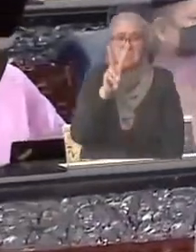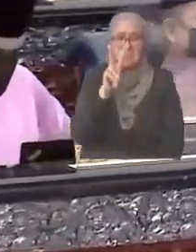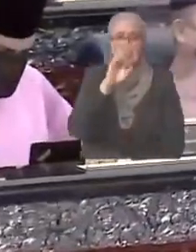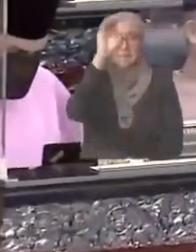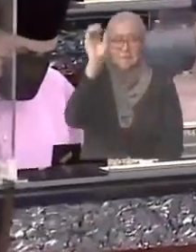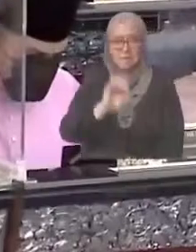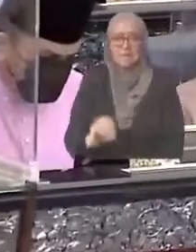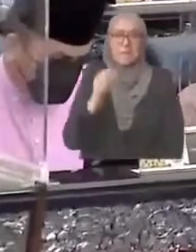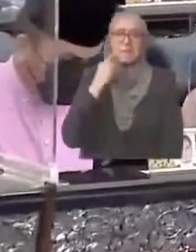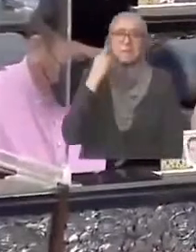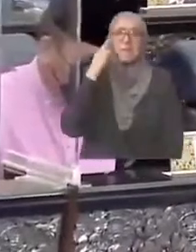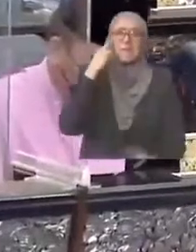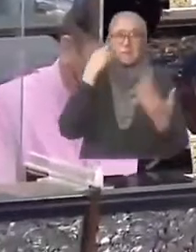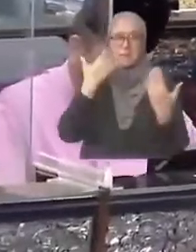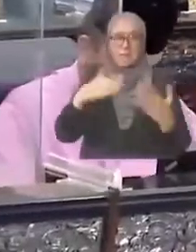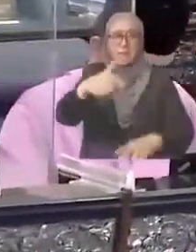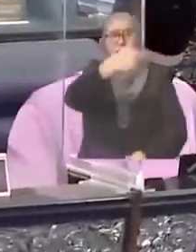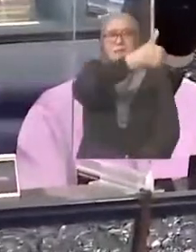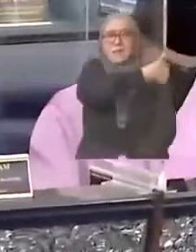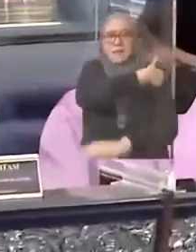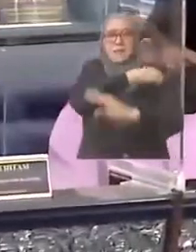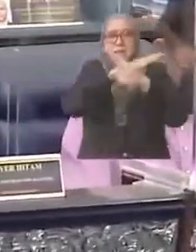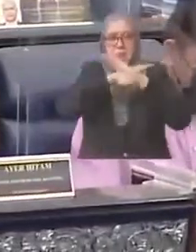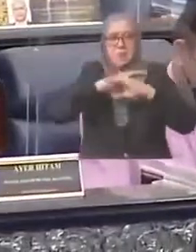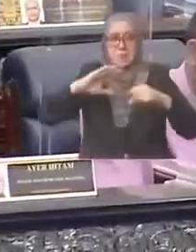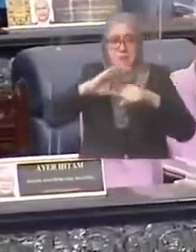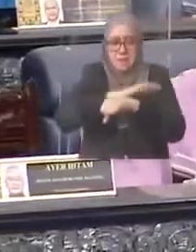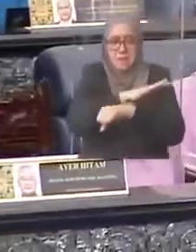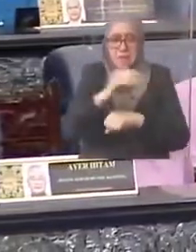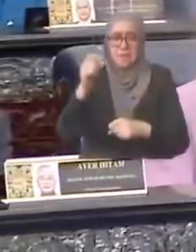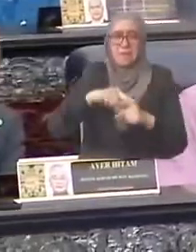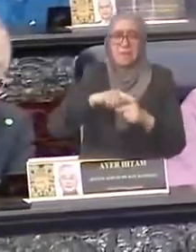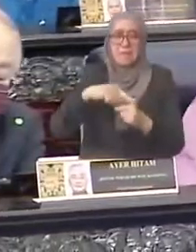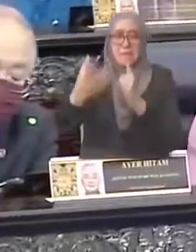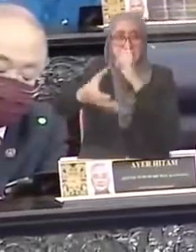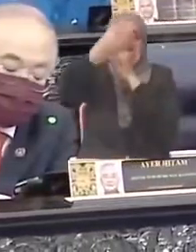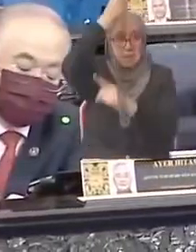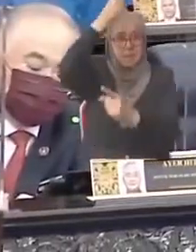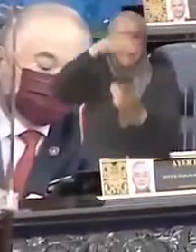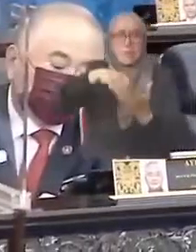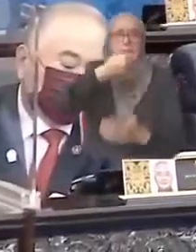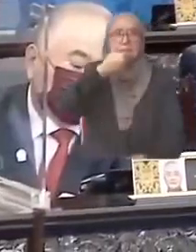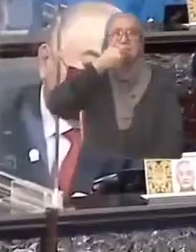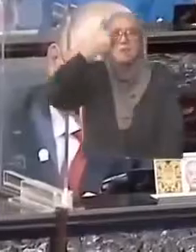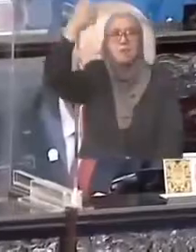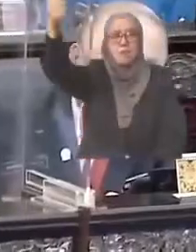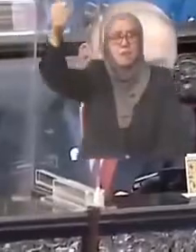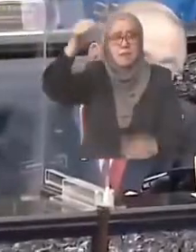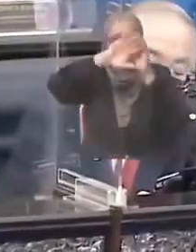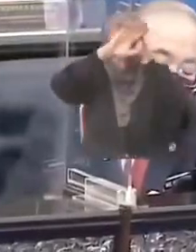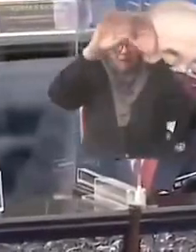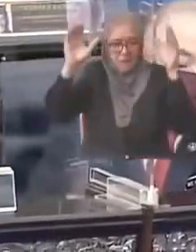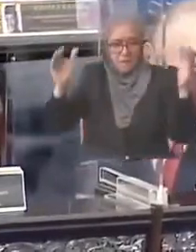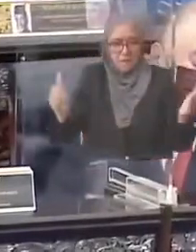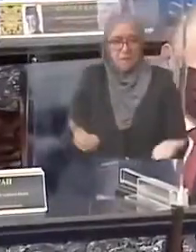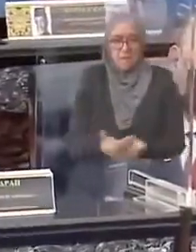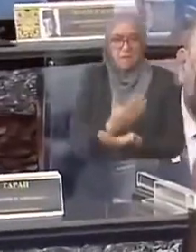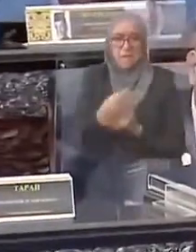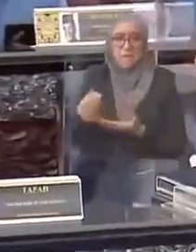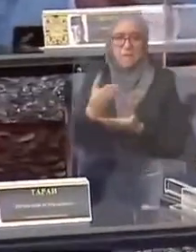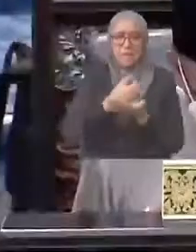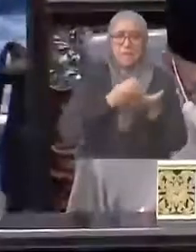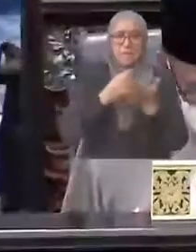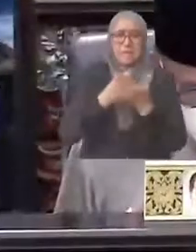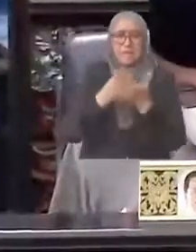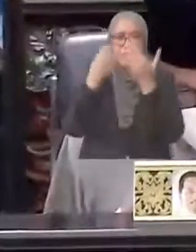telah divaksinasi sepenuhnya pencapaian ini merupakan antara yang terbaik di dunia hasilnya bilangan kisko